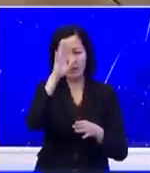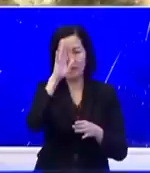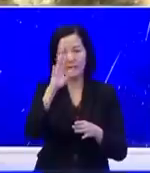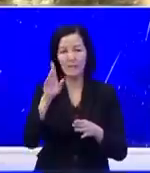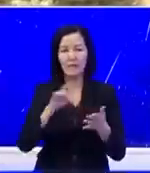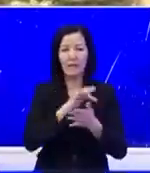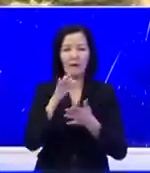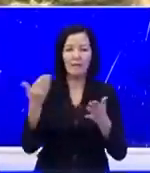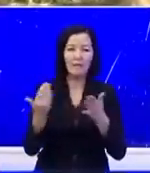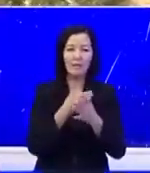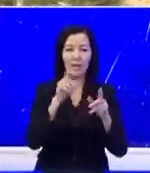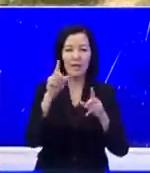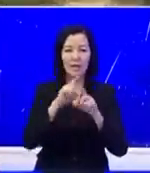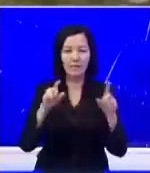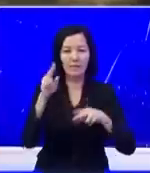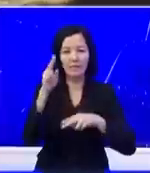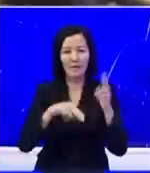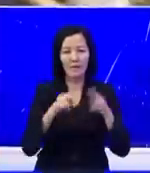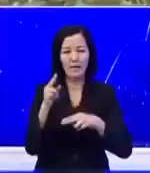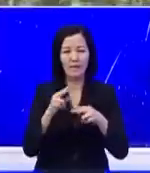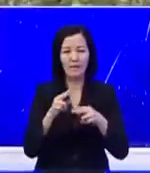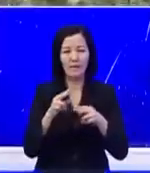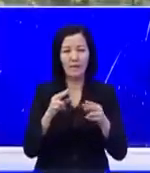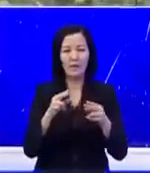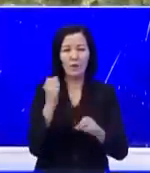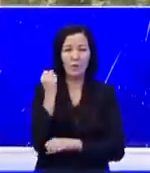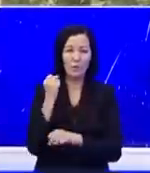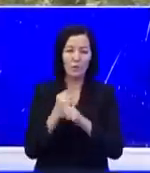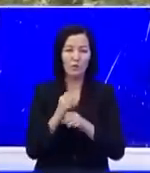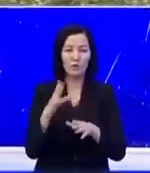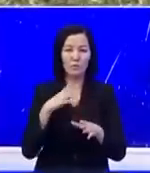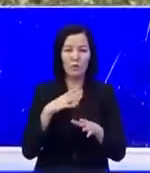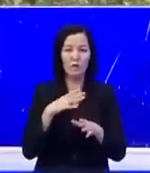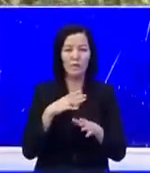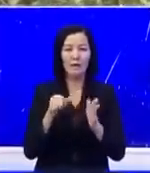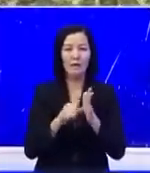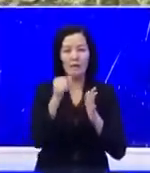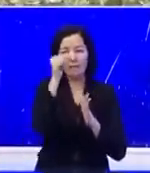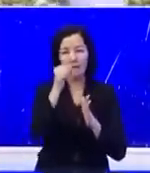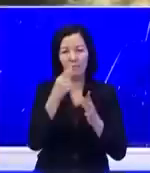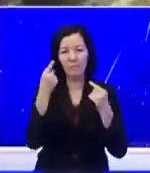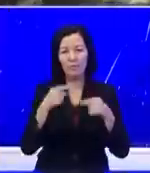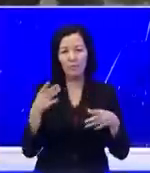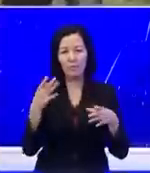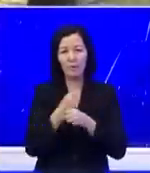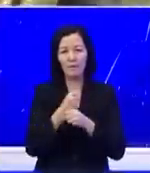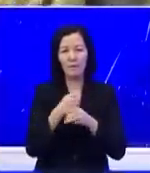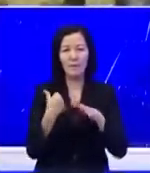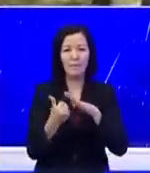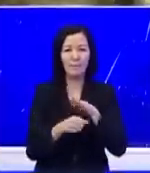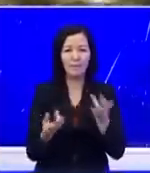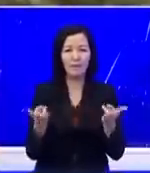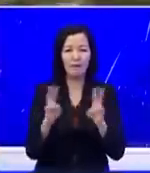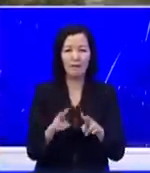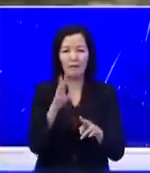жаңа нысандардың іргетасын қалауда қолтаңбасы бар. Құрылысшы болған. Жарты жыл бұрын қысқартуға ұшырап, жұмыссыз қалыпты. Табысынан